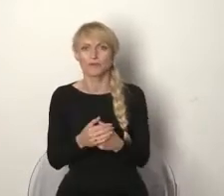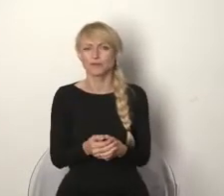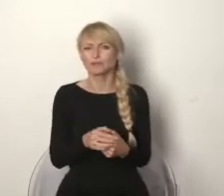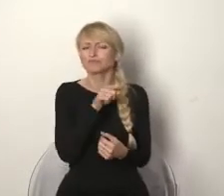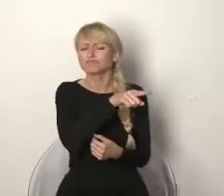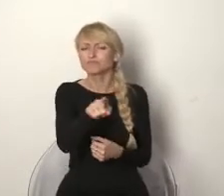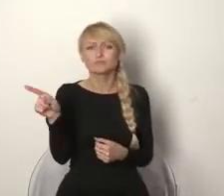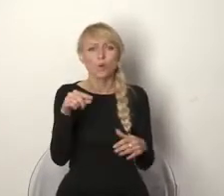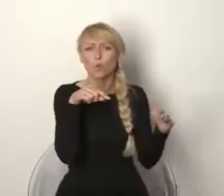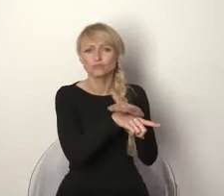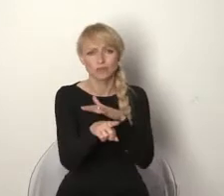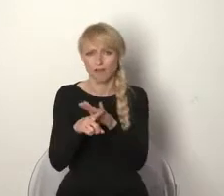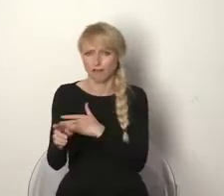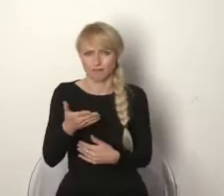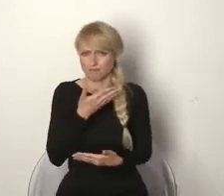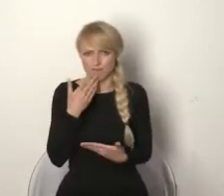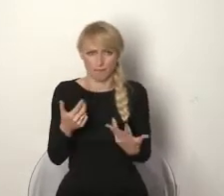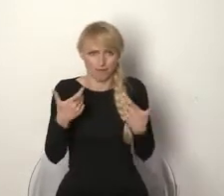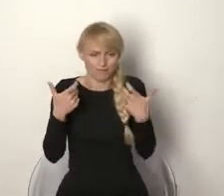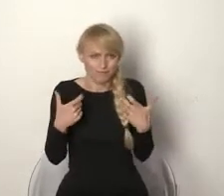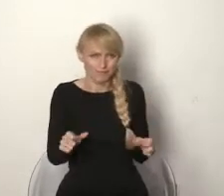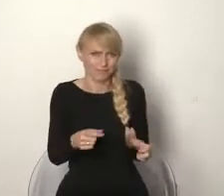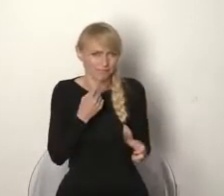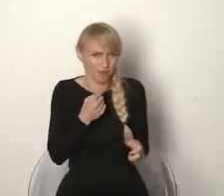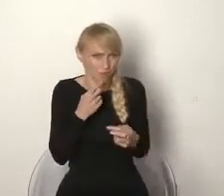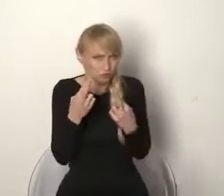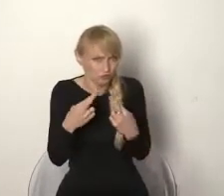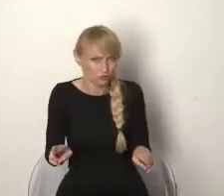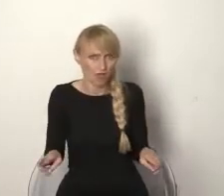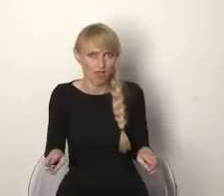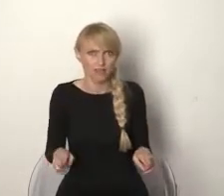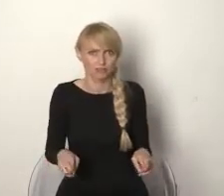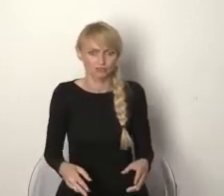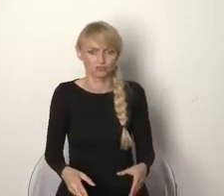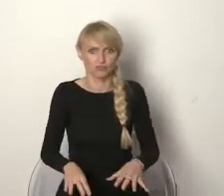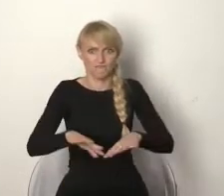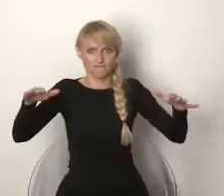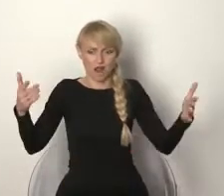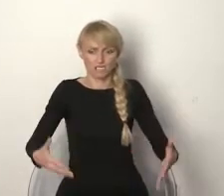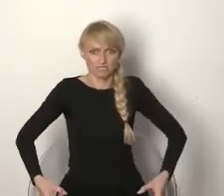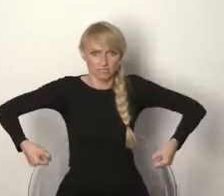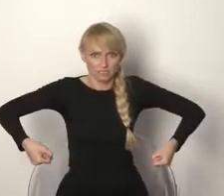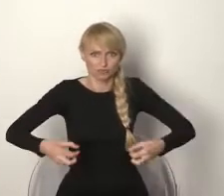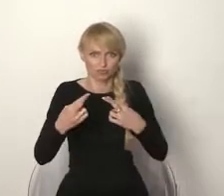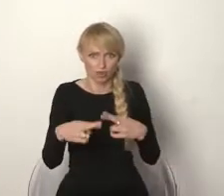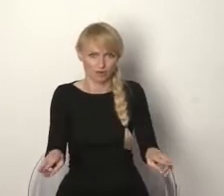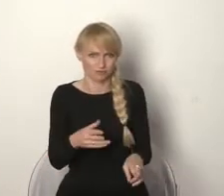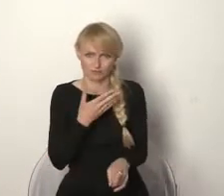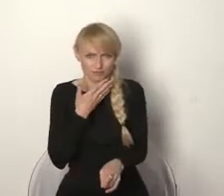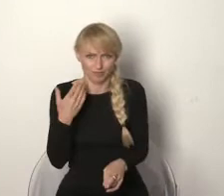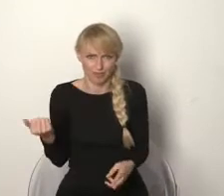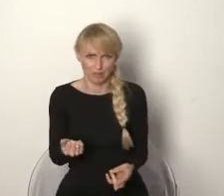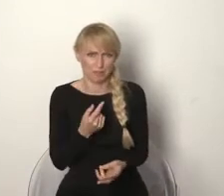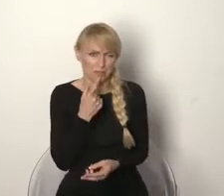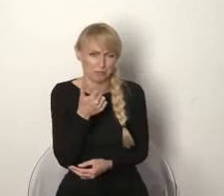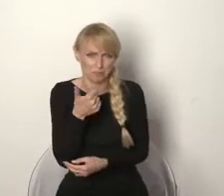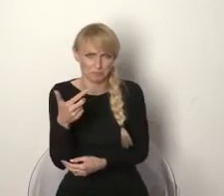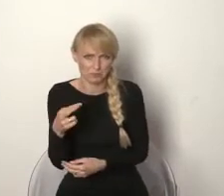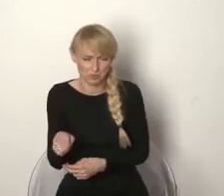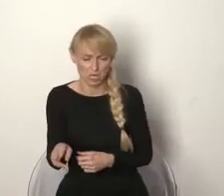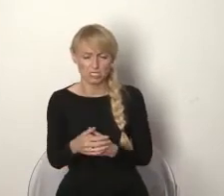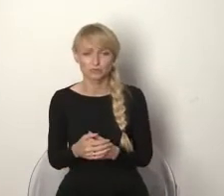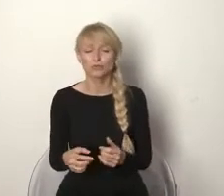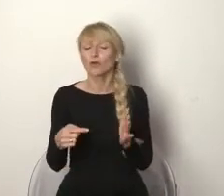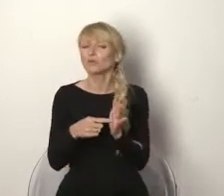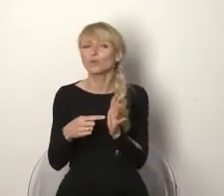reguły, nie biorąc ze sobą wielkich walizek z rzeczami. Więc to była taka pierwsza akcja, która zaczęła się w